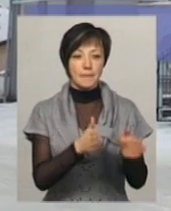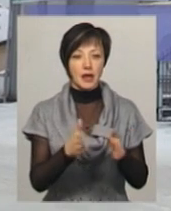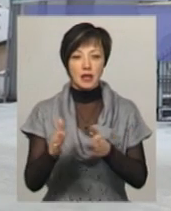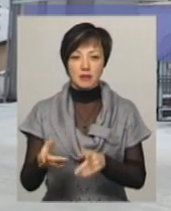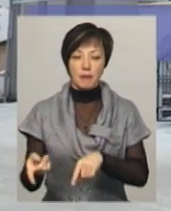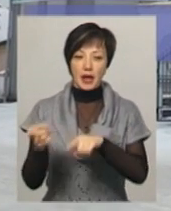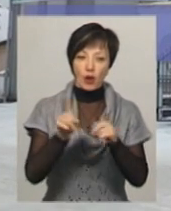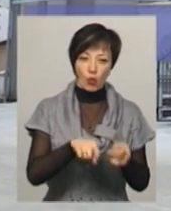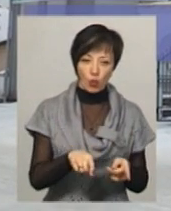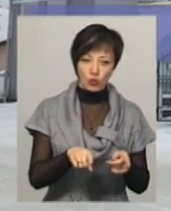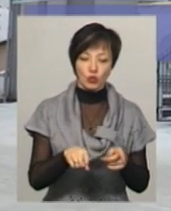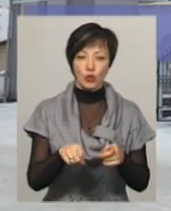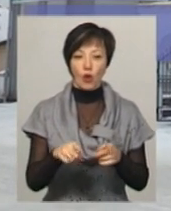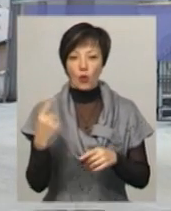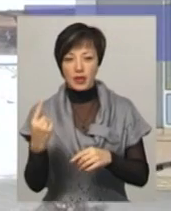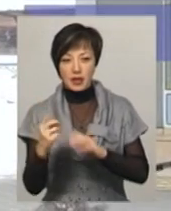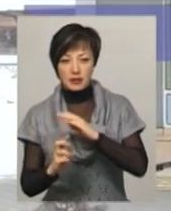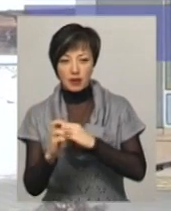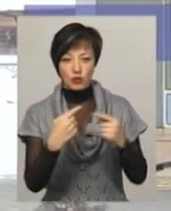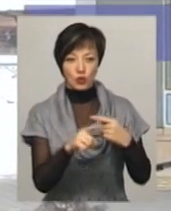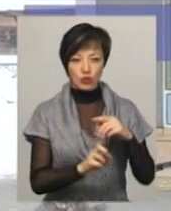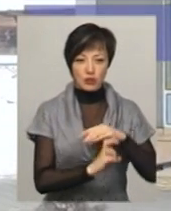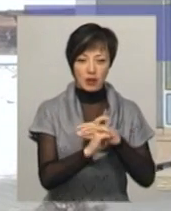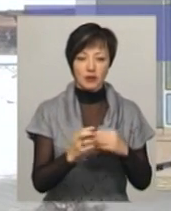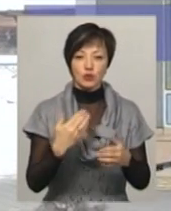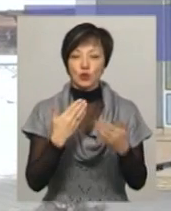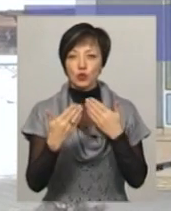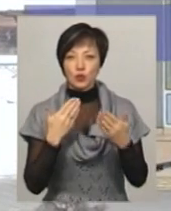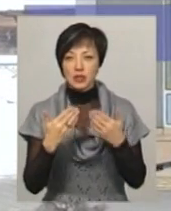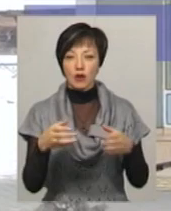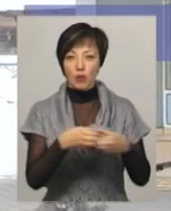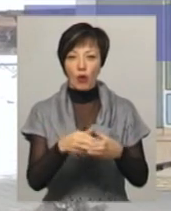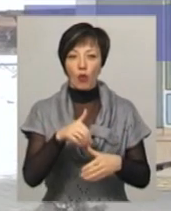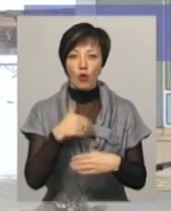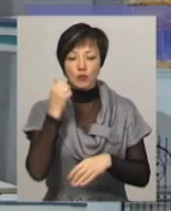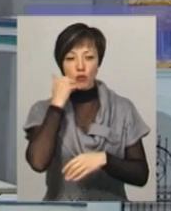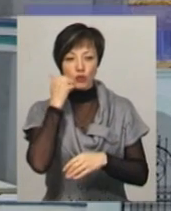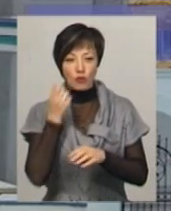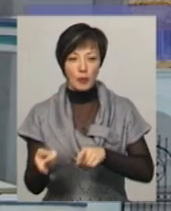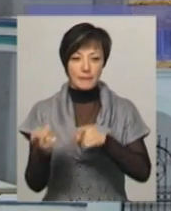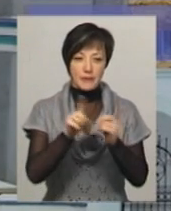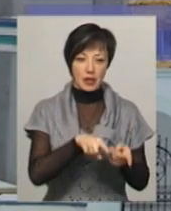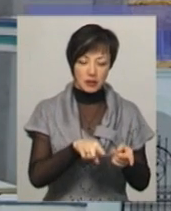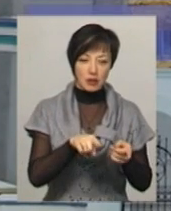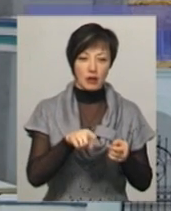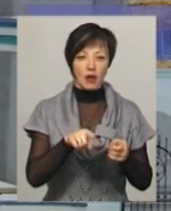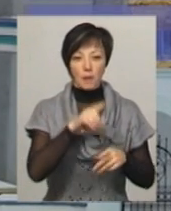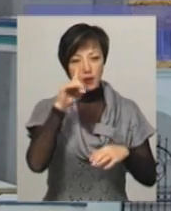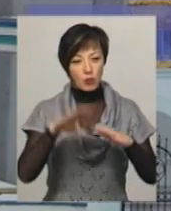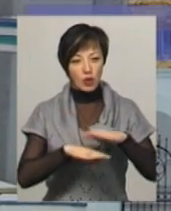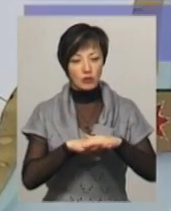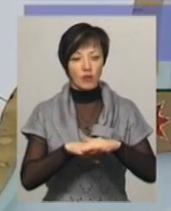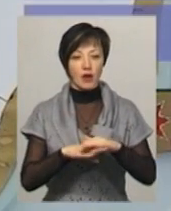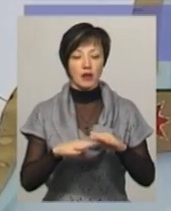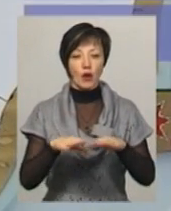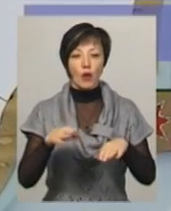переходу від однієї церкви до іншої. Зокрема, це стосується тих громад, що хочуть від Московського патріархату піти в підпорядкування